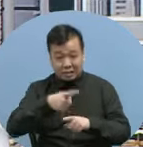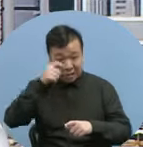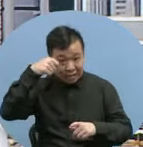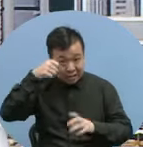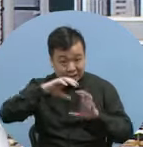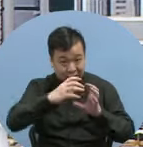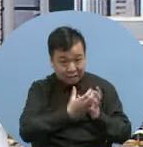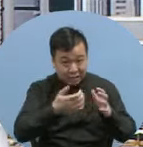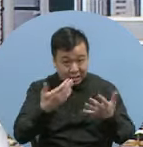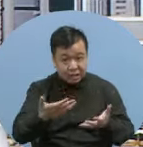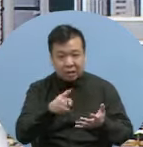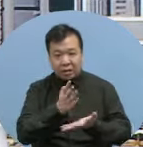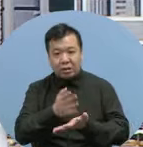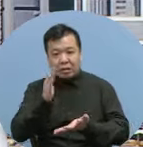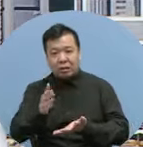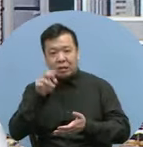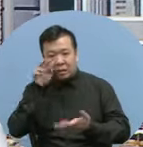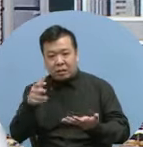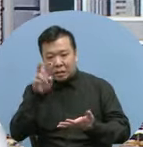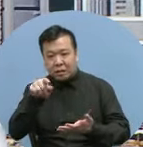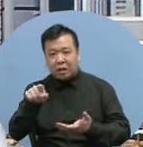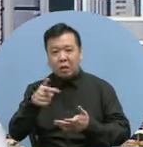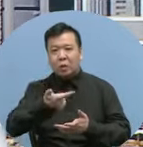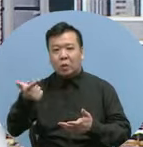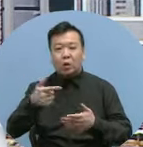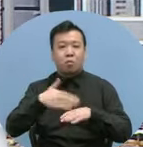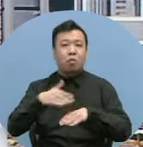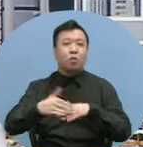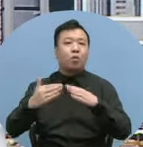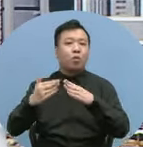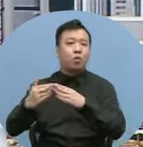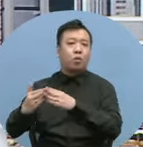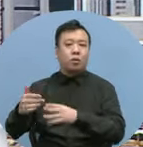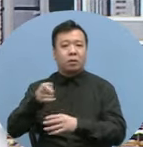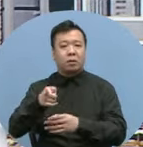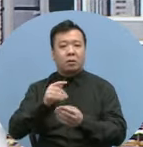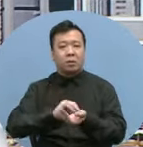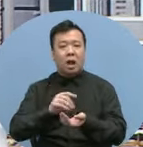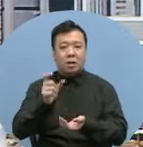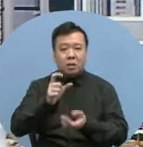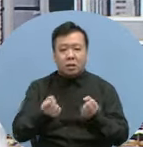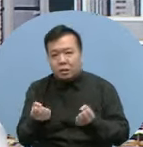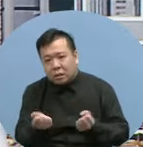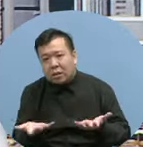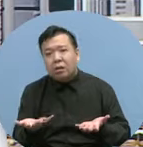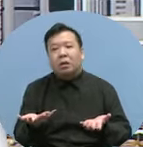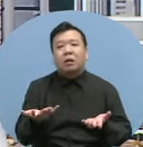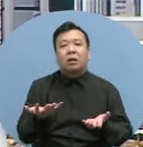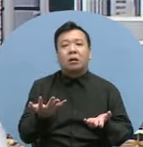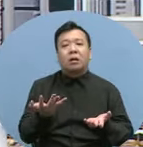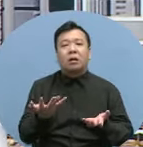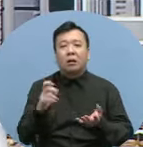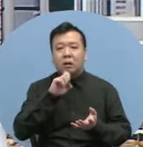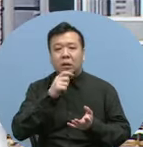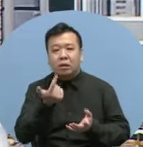入社區，咁而家就係見到好多都係啲即係居民啦嚇，咁的士司機啊，甚